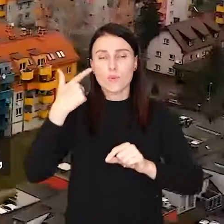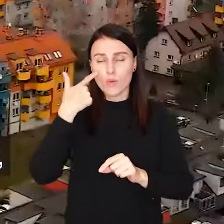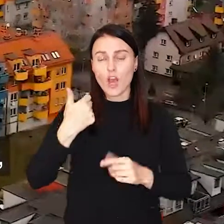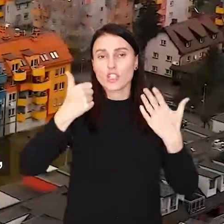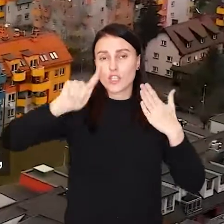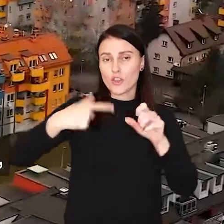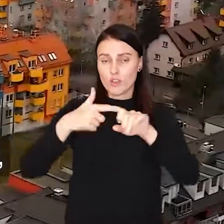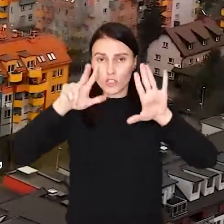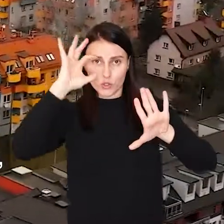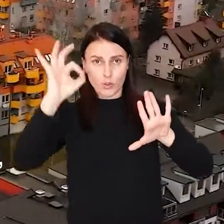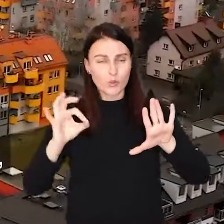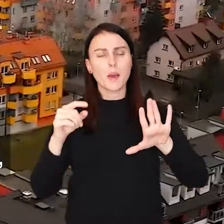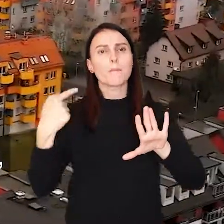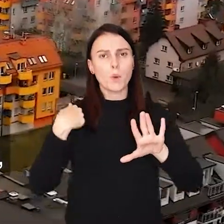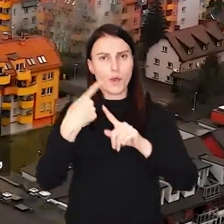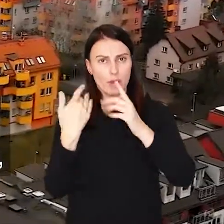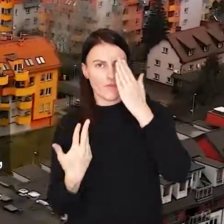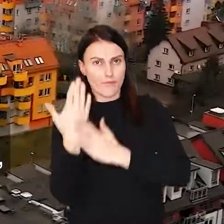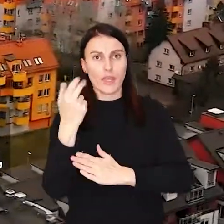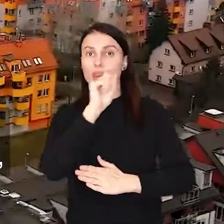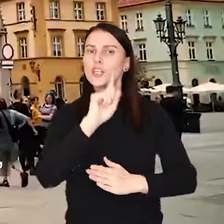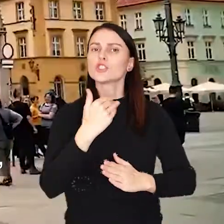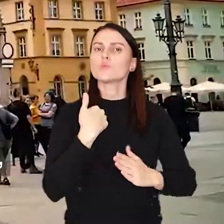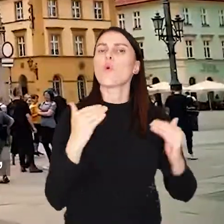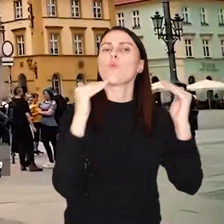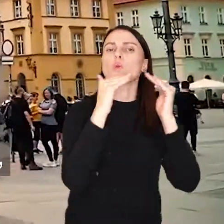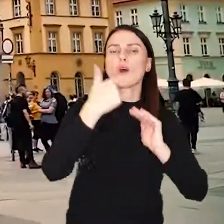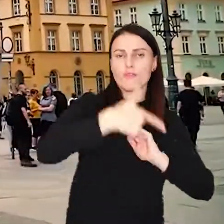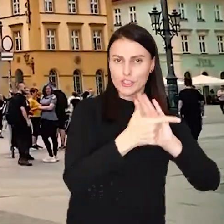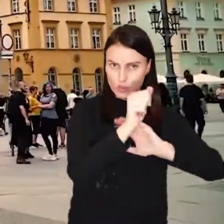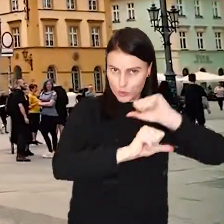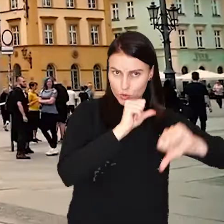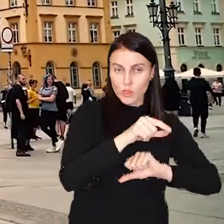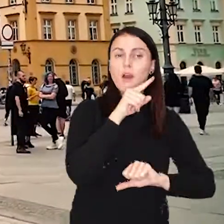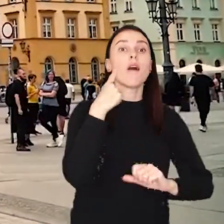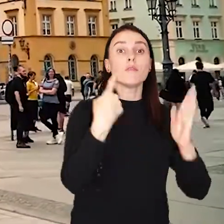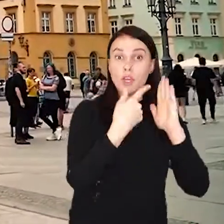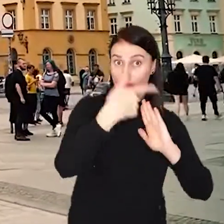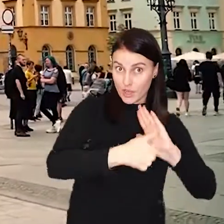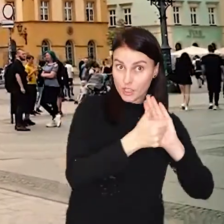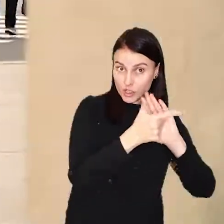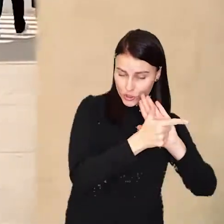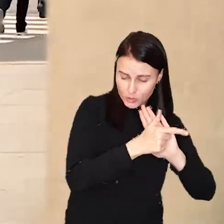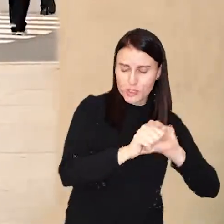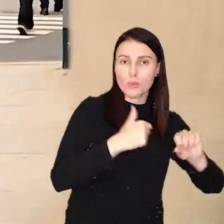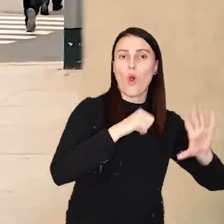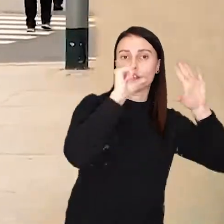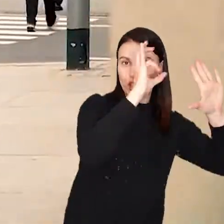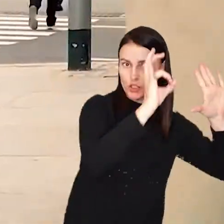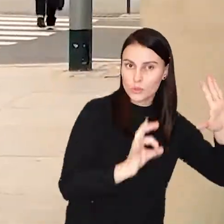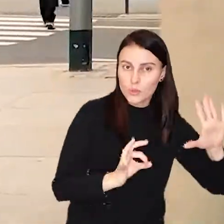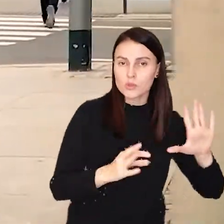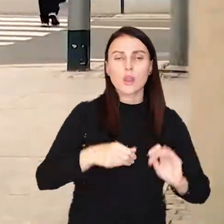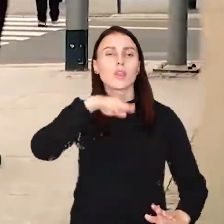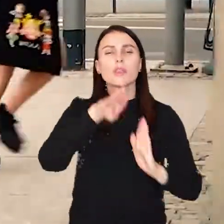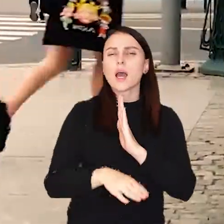6,28% i była nieznacznie wyższa od tej w wyborach z 2017 roku. Wtedy wyniosła równo 6%.